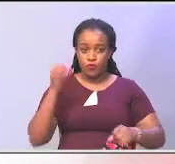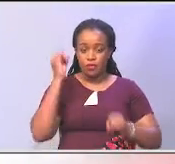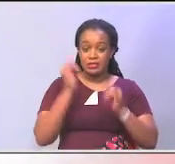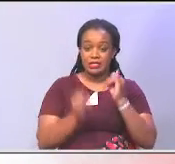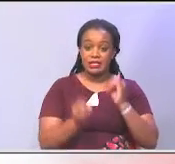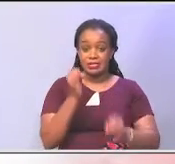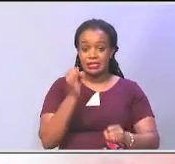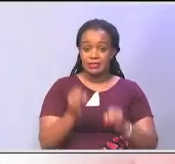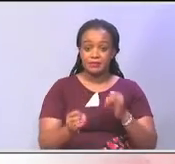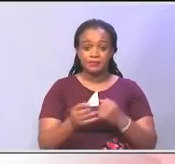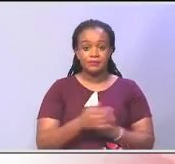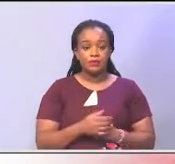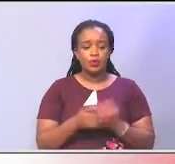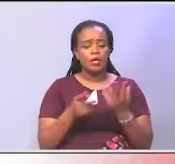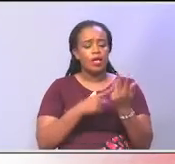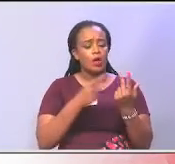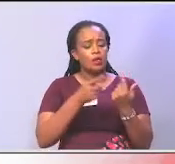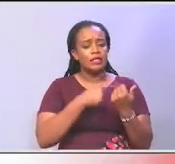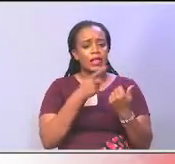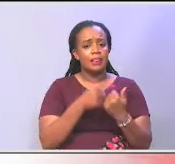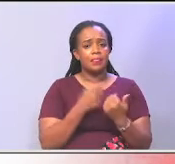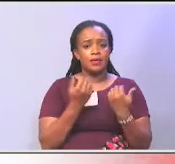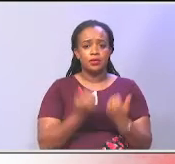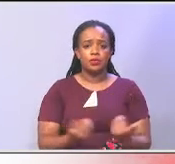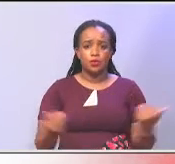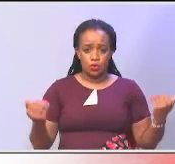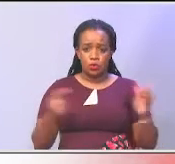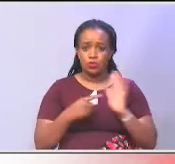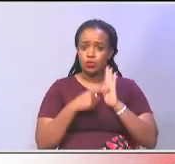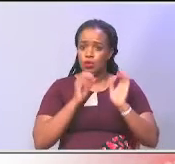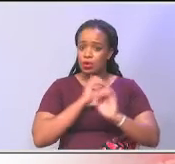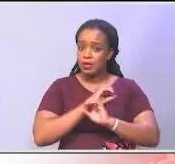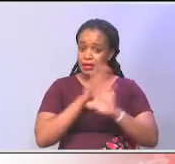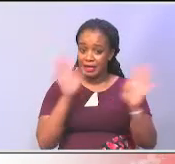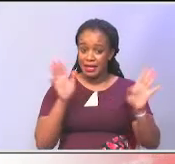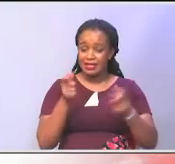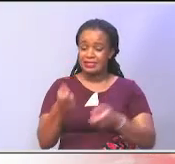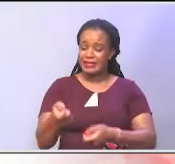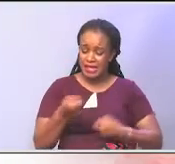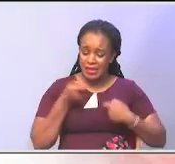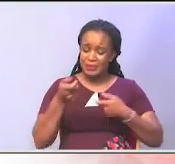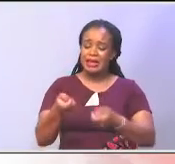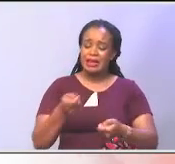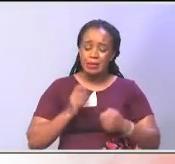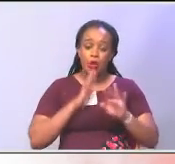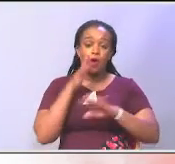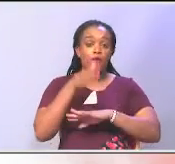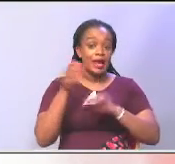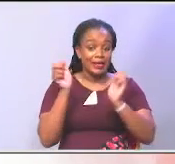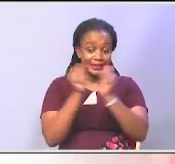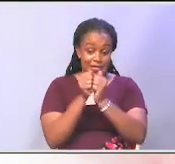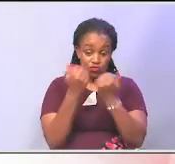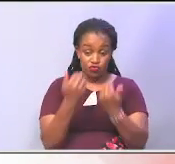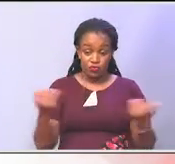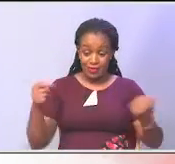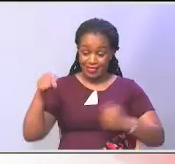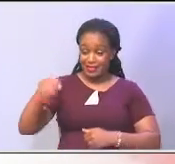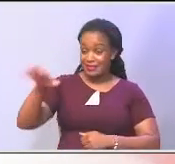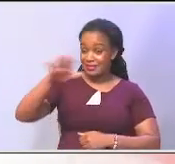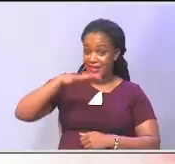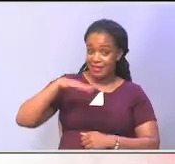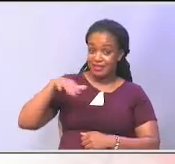hiyo hesabu ya watoto, inaonekana amenajisi zaidi ya watoto 10 area hii. Kiposa hata